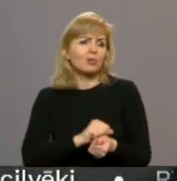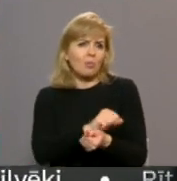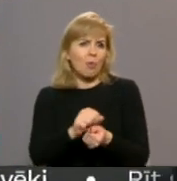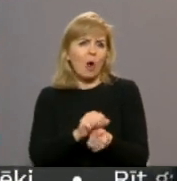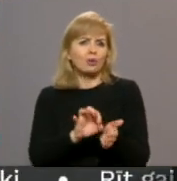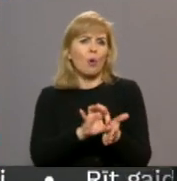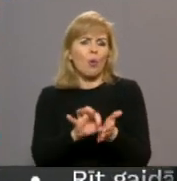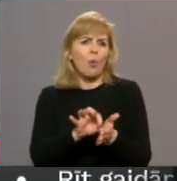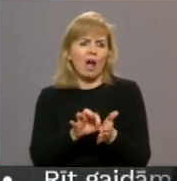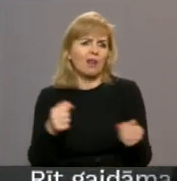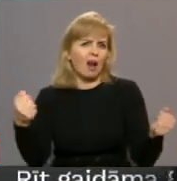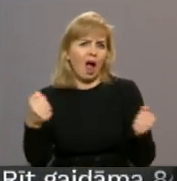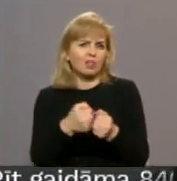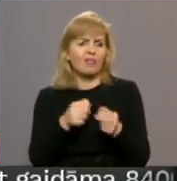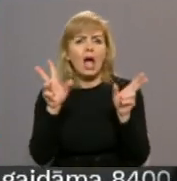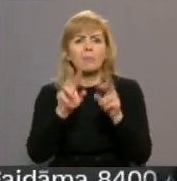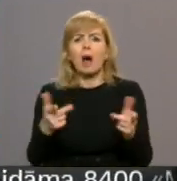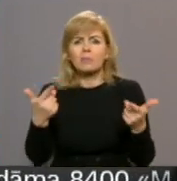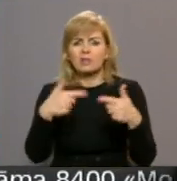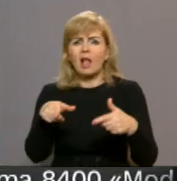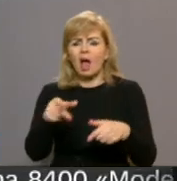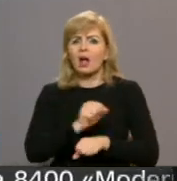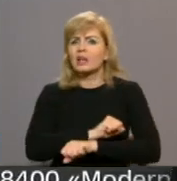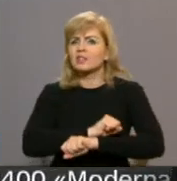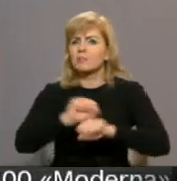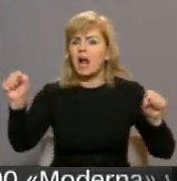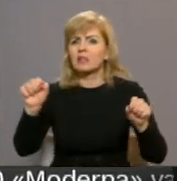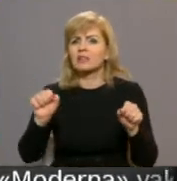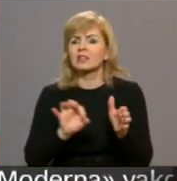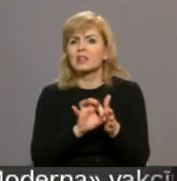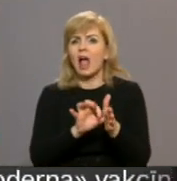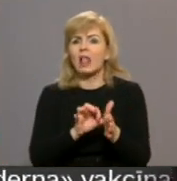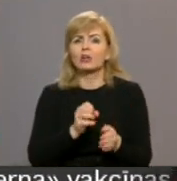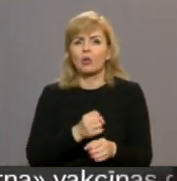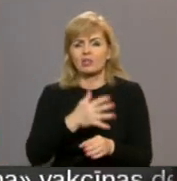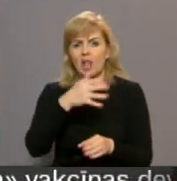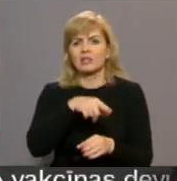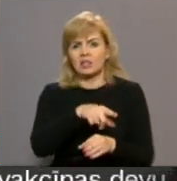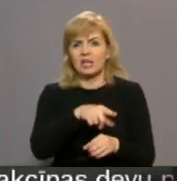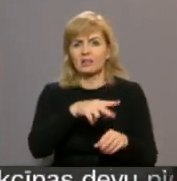katastrofas, kad pārbaudas laikā notika sprādziens Černobiļas atomelektrostacijas blokā.